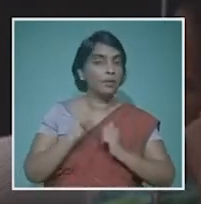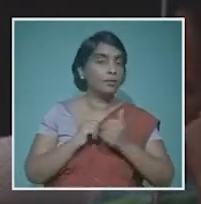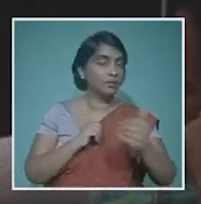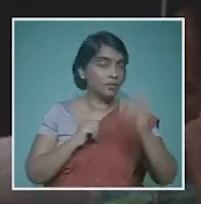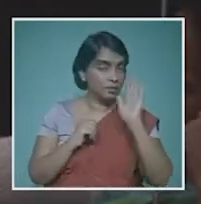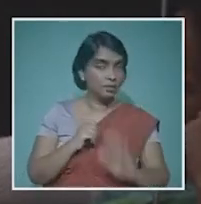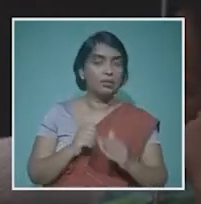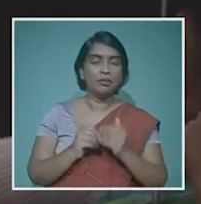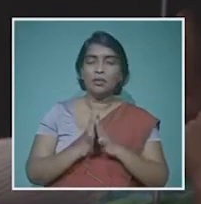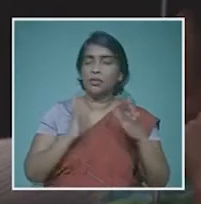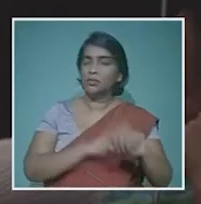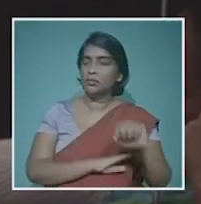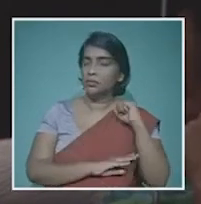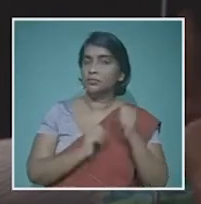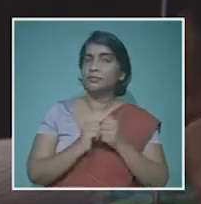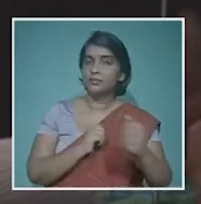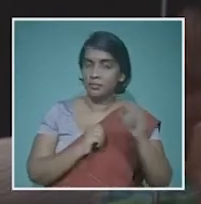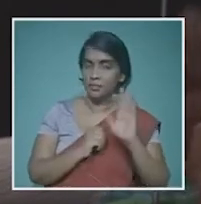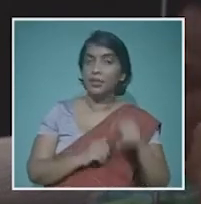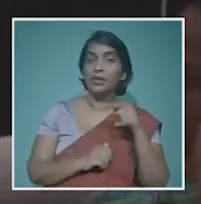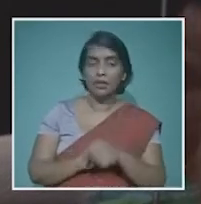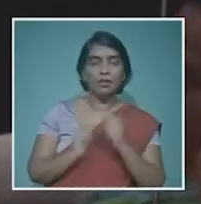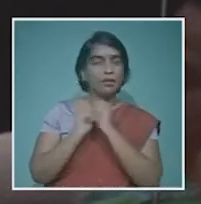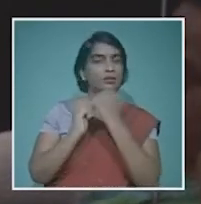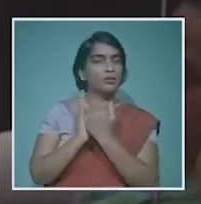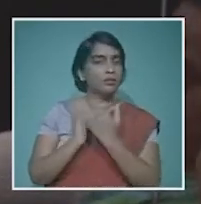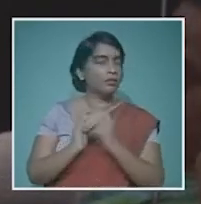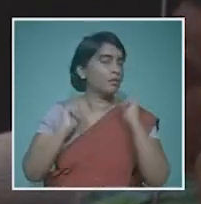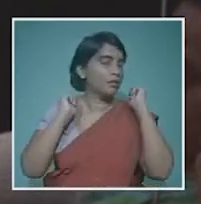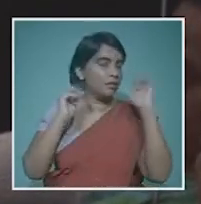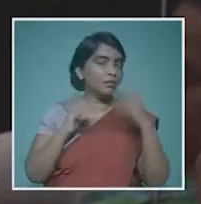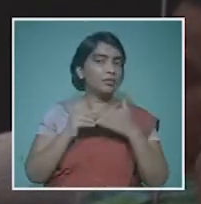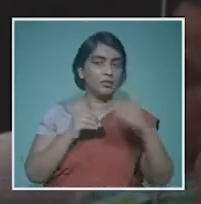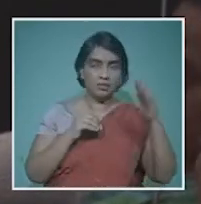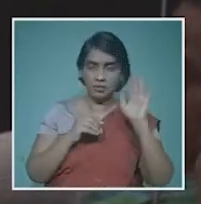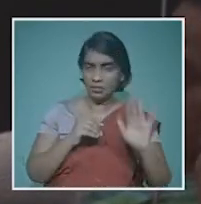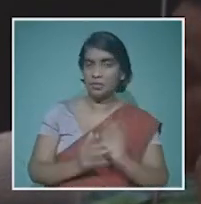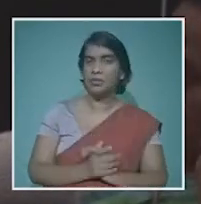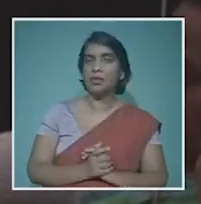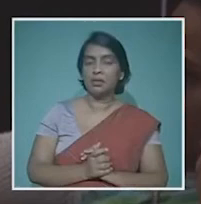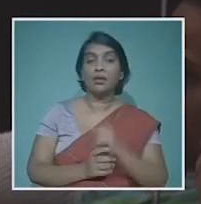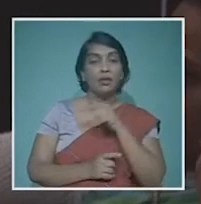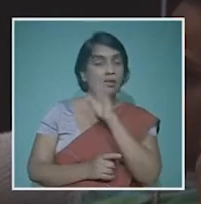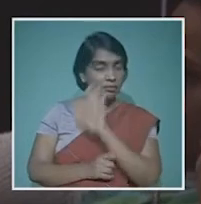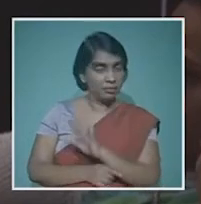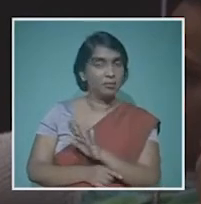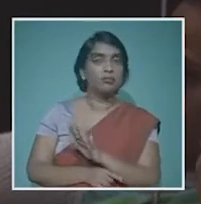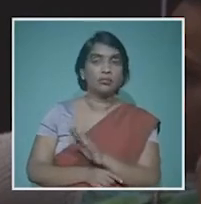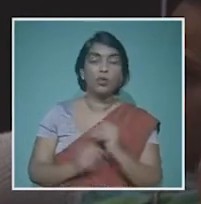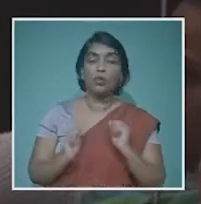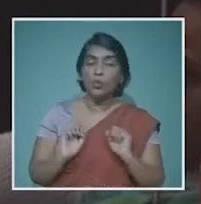පවතින අප්‍රතිහත කැපවීම මත මෙම වැඩසටහනේ සාර්ථකත්වය පදනම් වන අතර ඒ සඳහා දරන